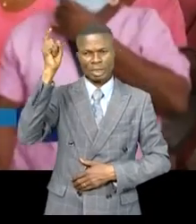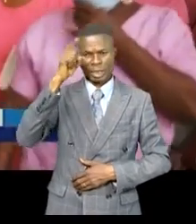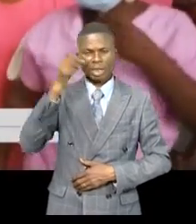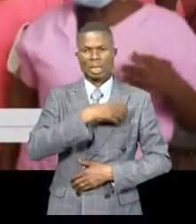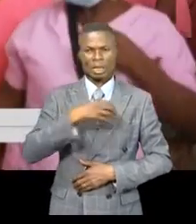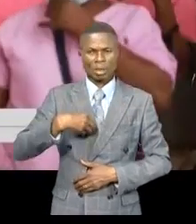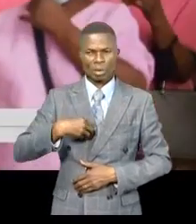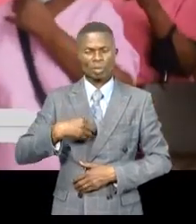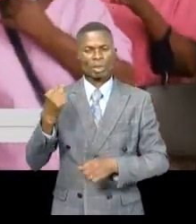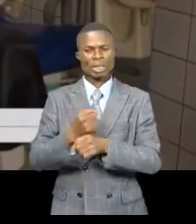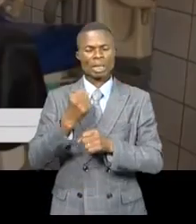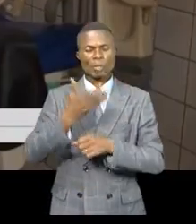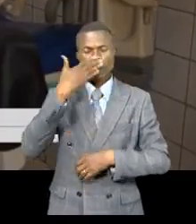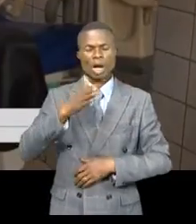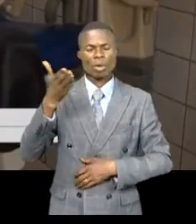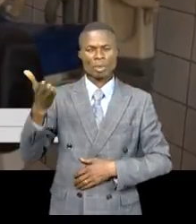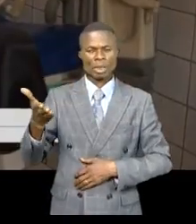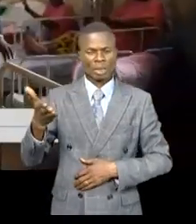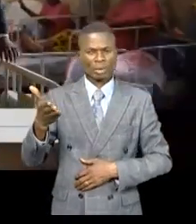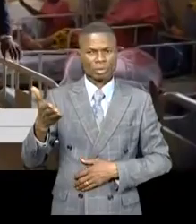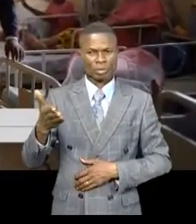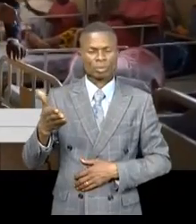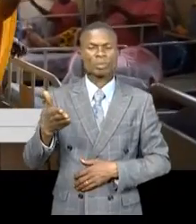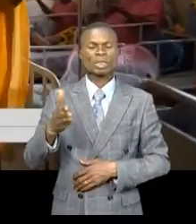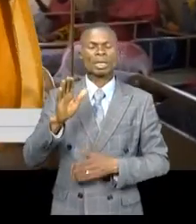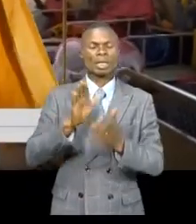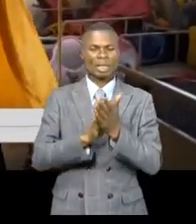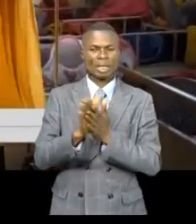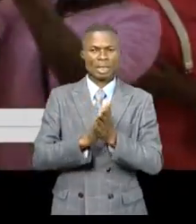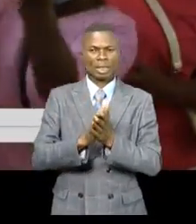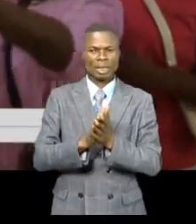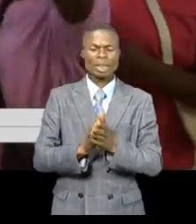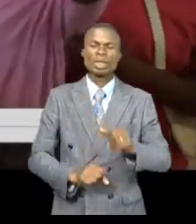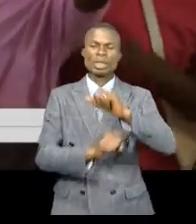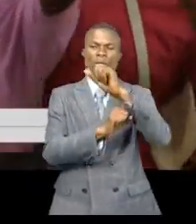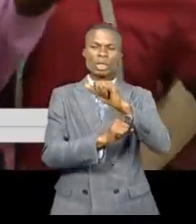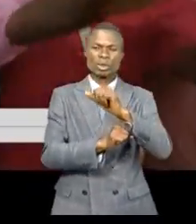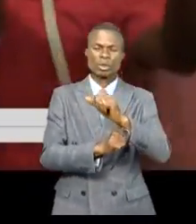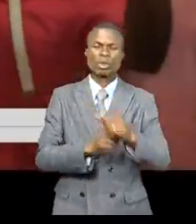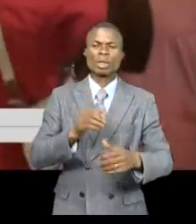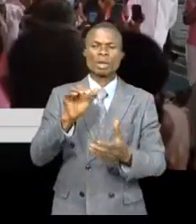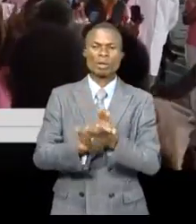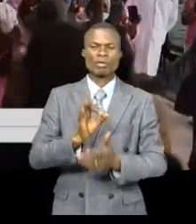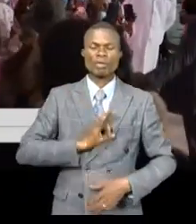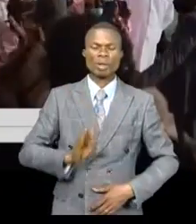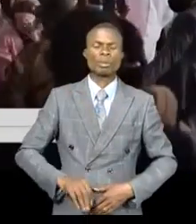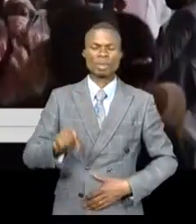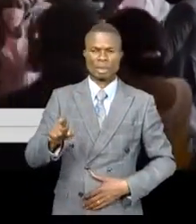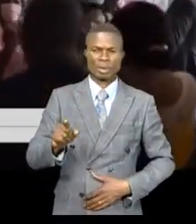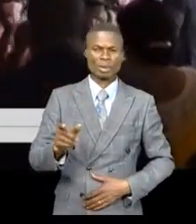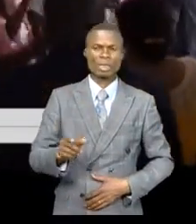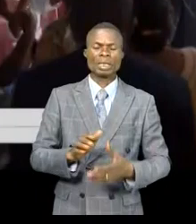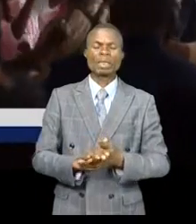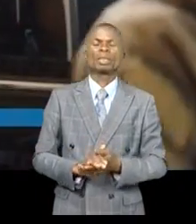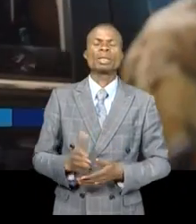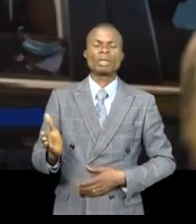et les hommes dévoués à cette profession médicale peuvent compter pour ce faire sur le soutien inconditionnel de l'épouse du chef de l'État,